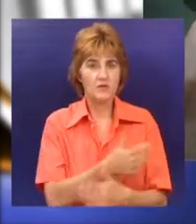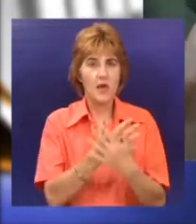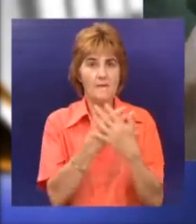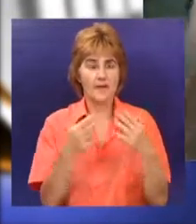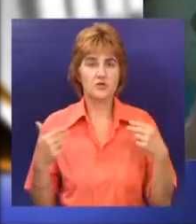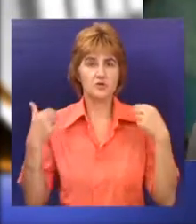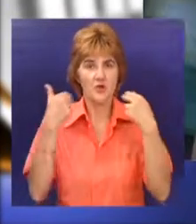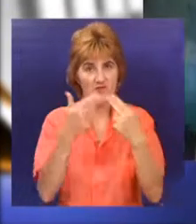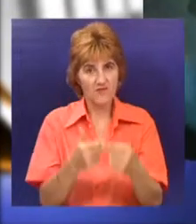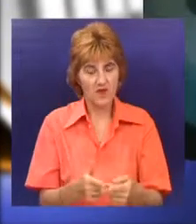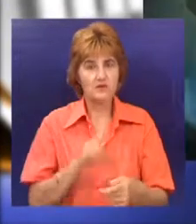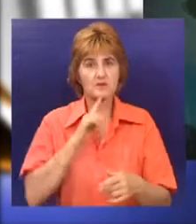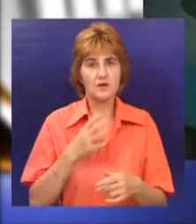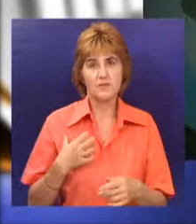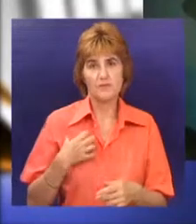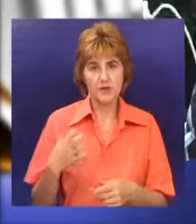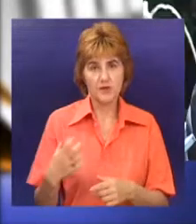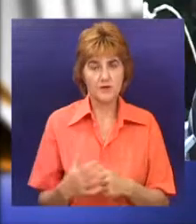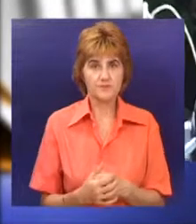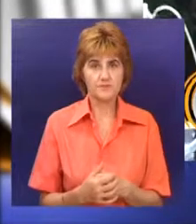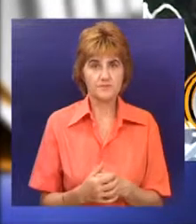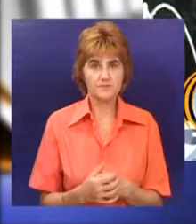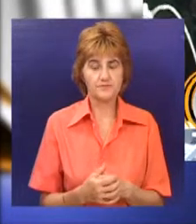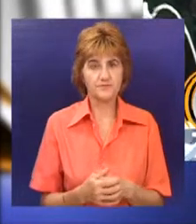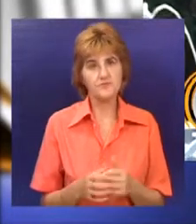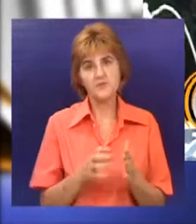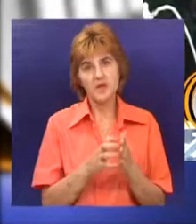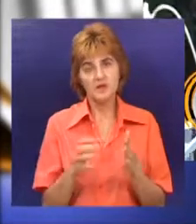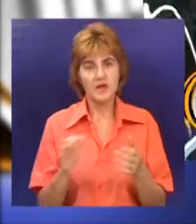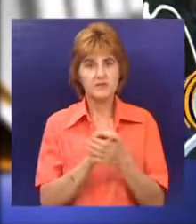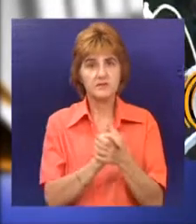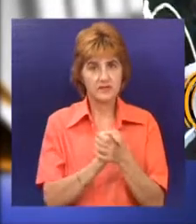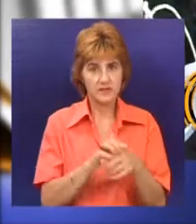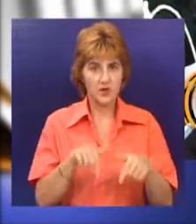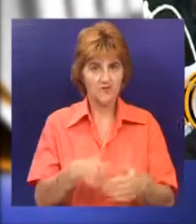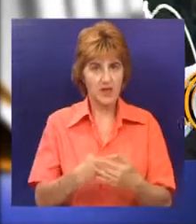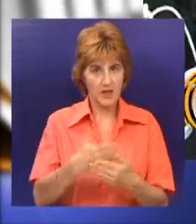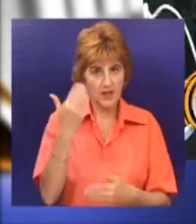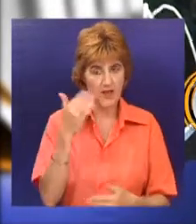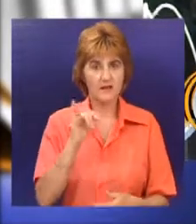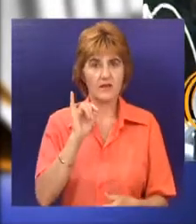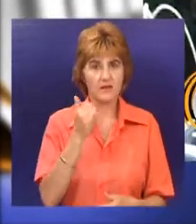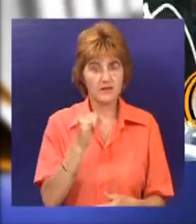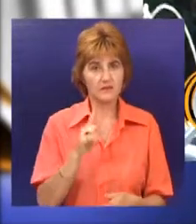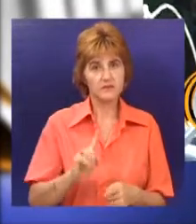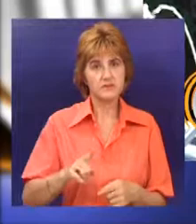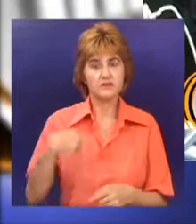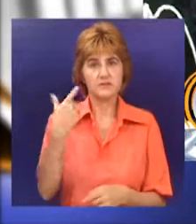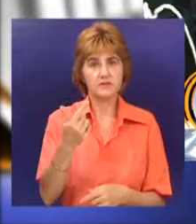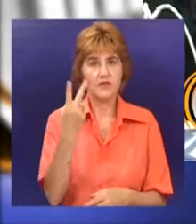internet mreža je vraćena, ali i unapređena. Nastavljamo saradnju sa gradom Suboticom i naravno na